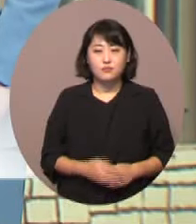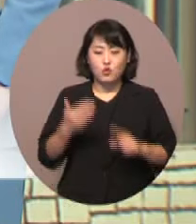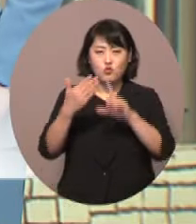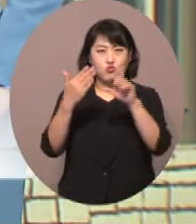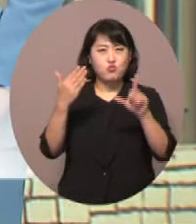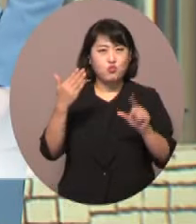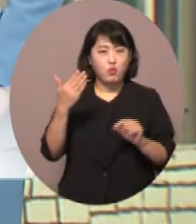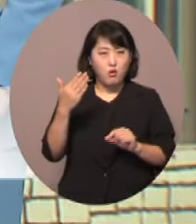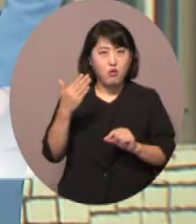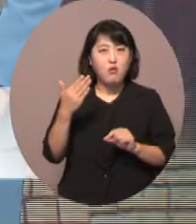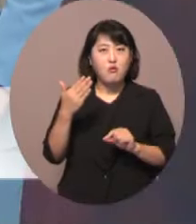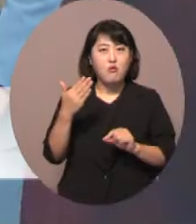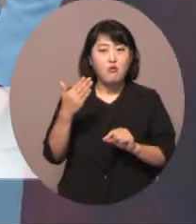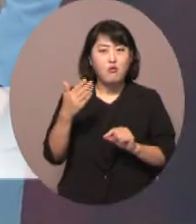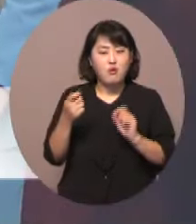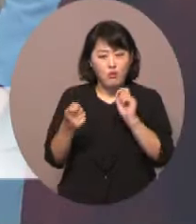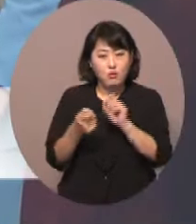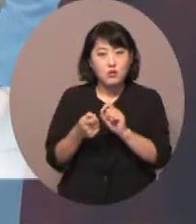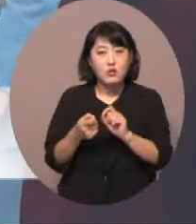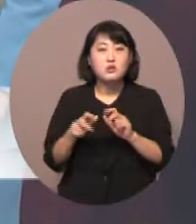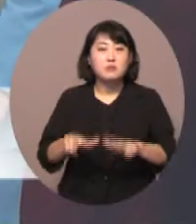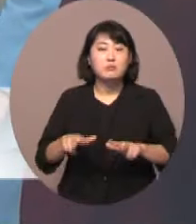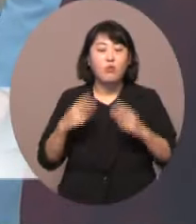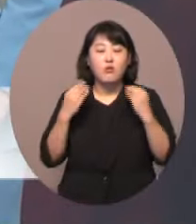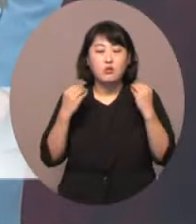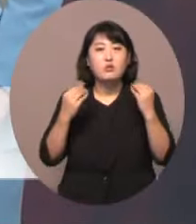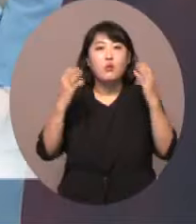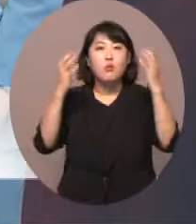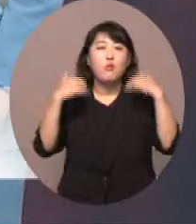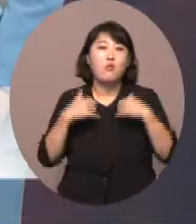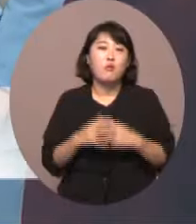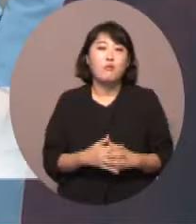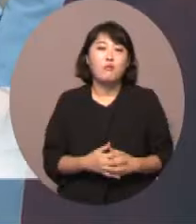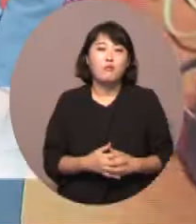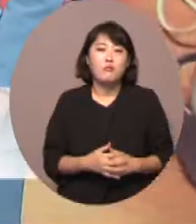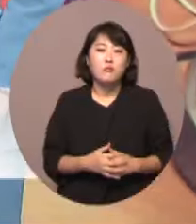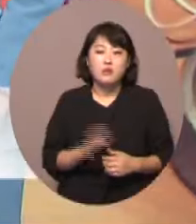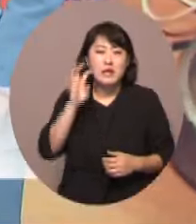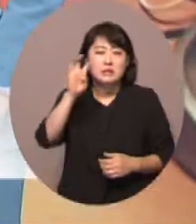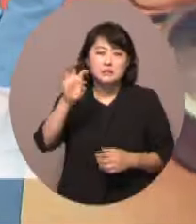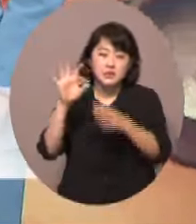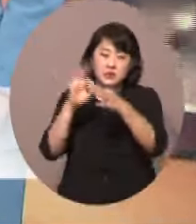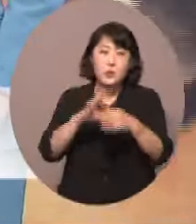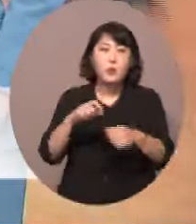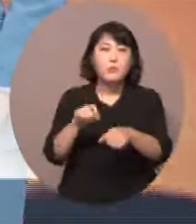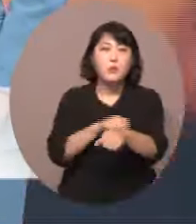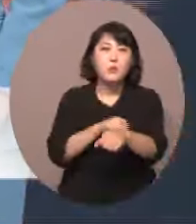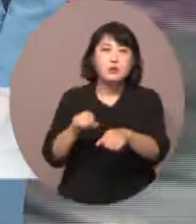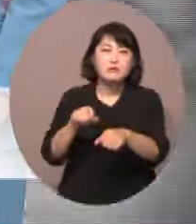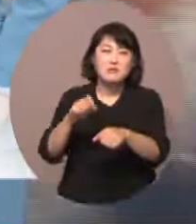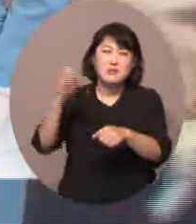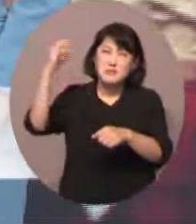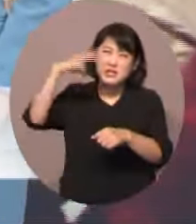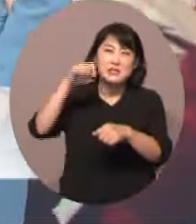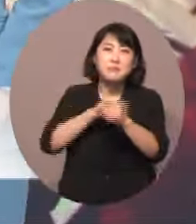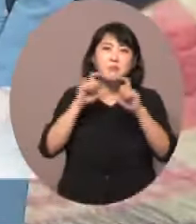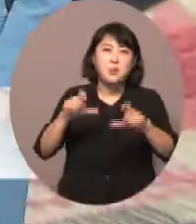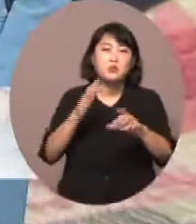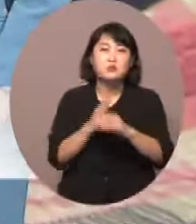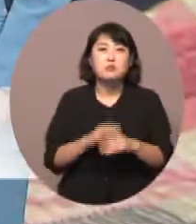9월이 다 돼가는데 아직도 한여름 날씨입니다. 40일 넘게 폭염특보가 내려져 있는데요. 기상 관측